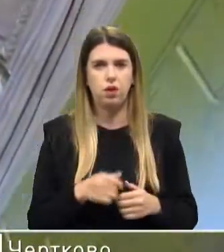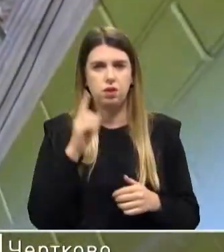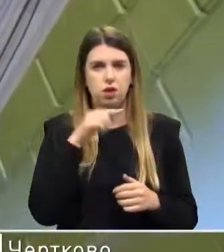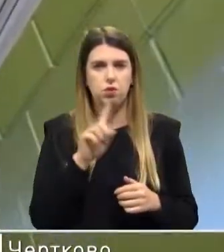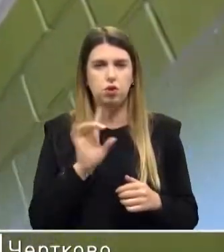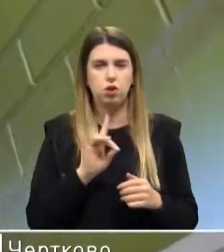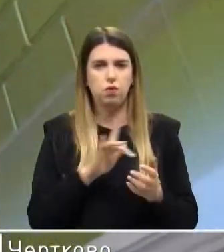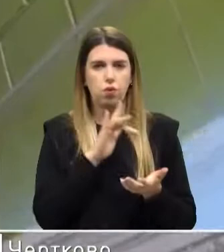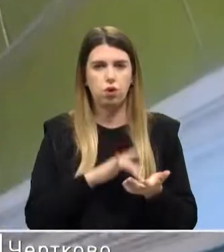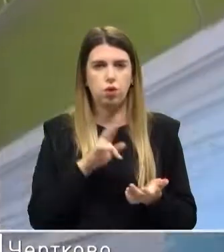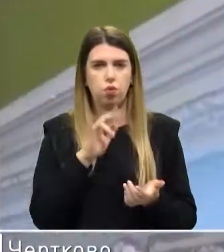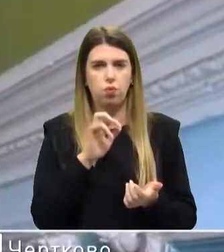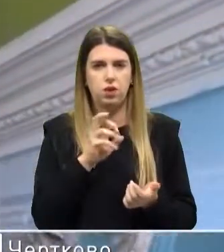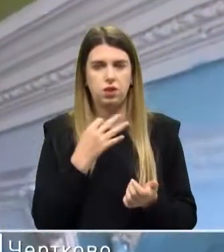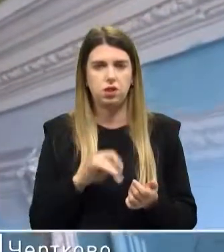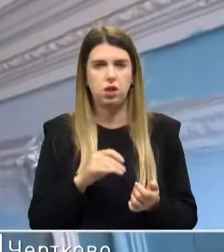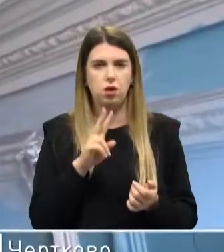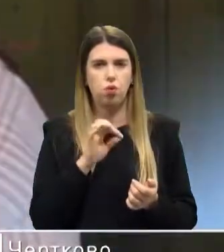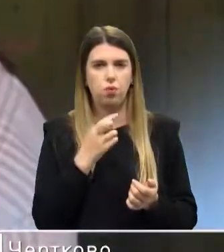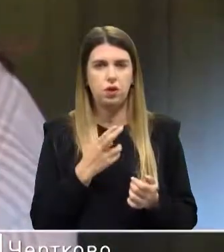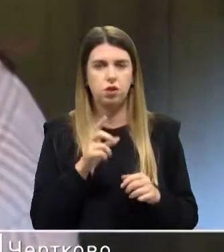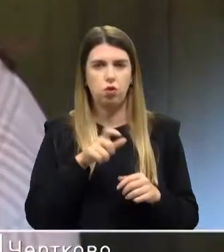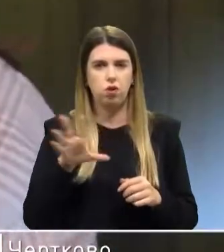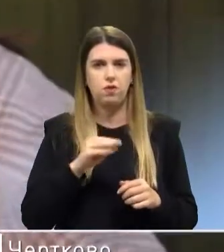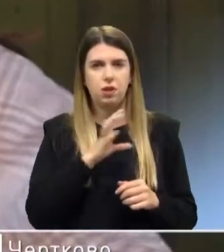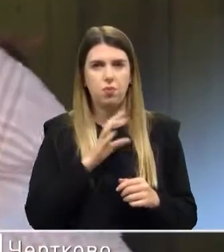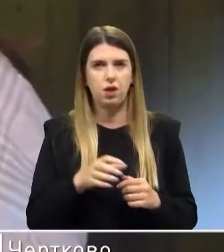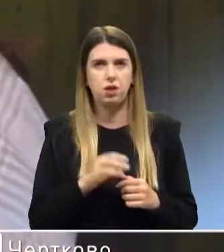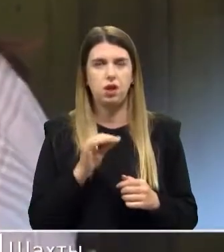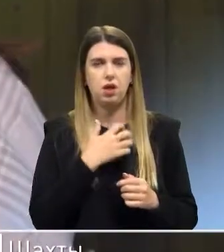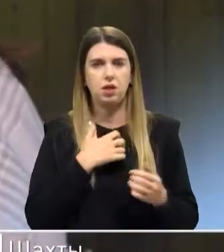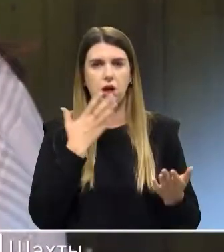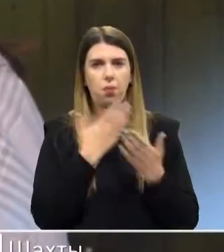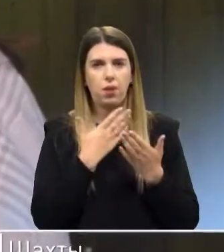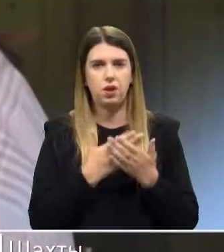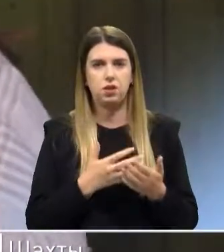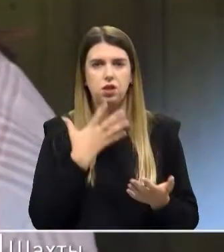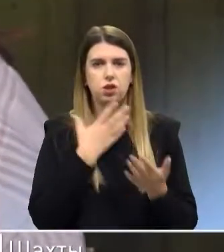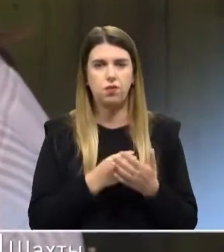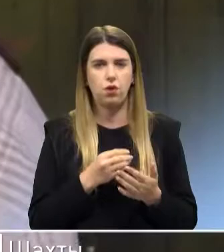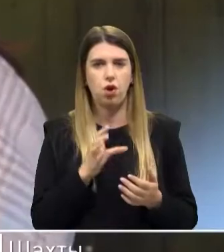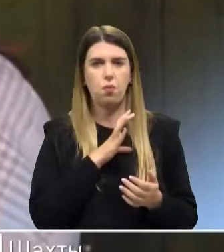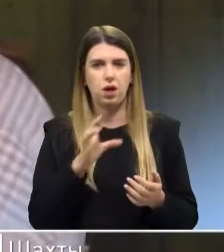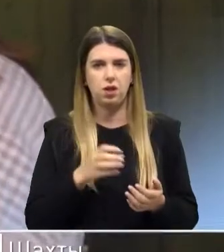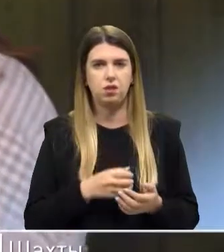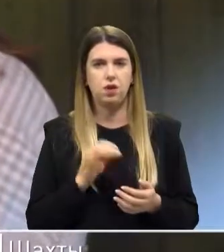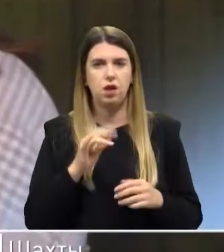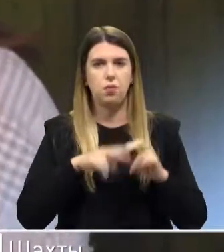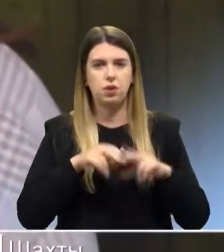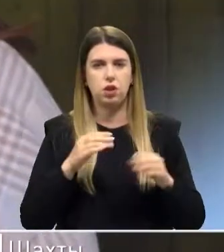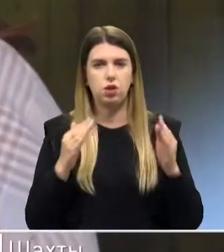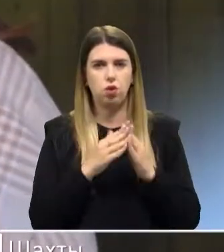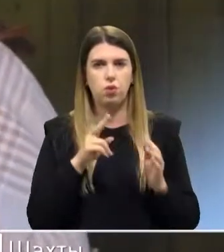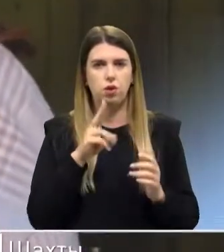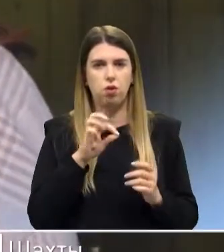Ростов – это город купеческий. А купцы – люди состоятельные и хотели показать свое богатство. И построить доходный дом,